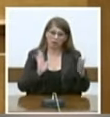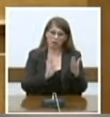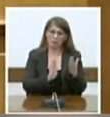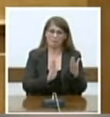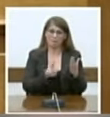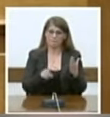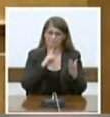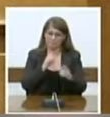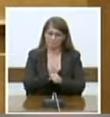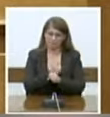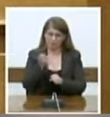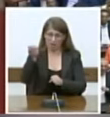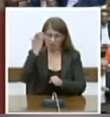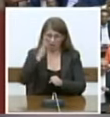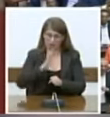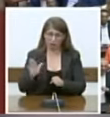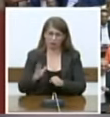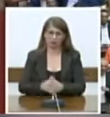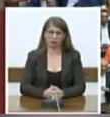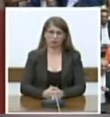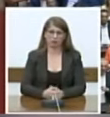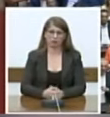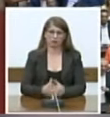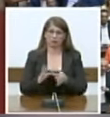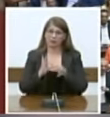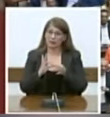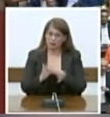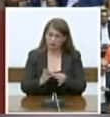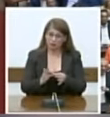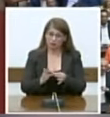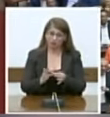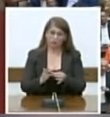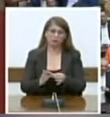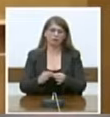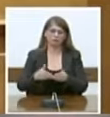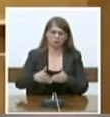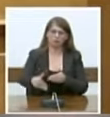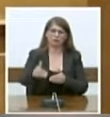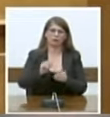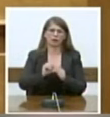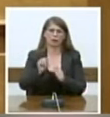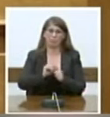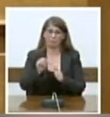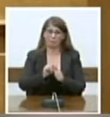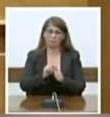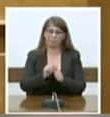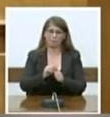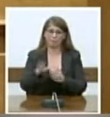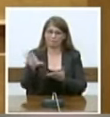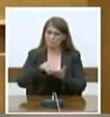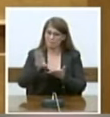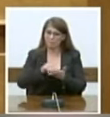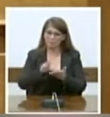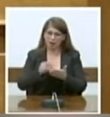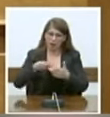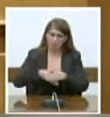αλλά και στοχευμένες αυξήσεις σε όσους κατέχουν θέσεις ευθύνης. Όπως είπε χαρακτηριστικά, θα υπάρξει εκτός από οριζόντια αύξηση ειδική έμφαση σε όσους έχουν